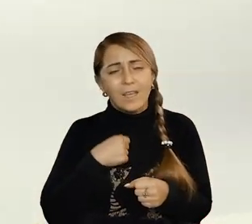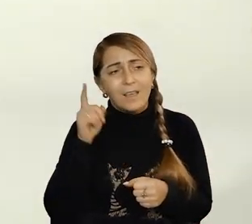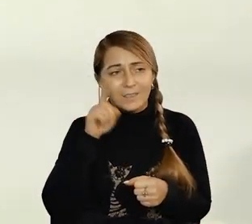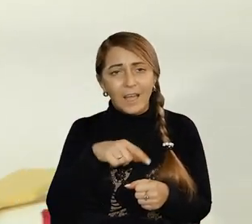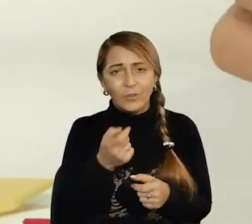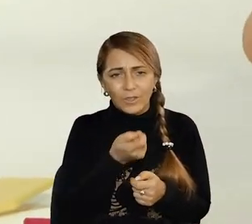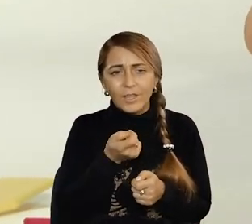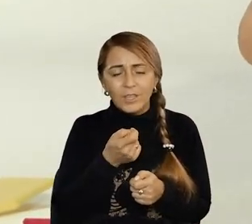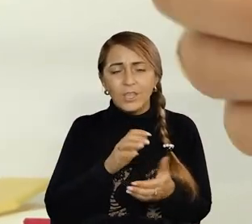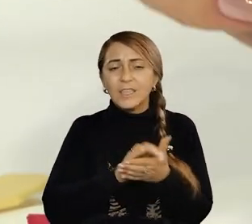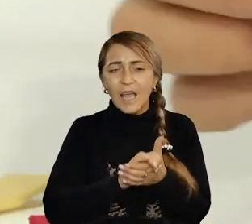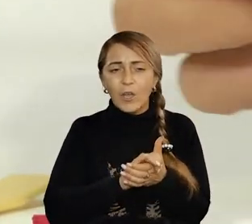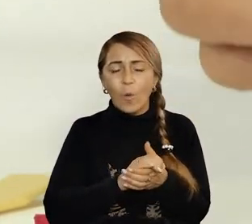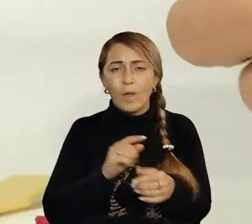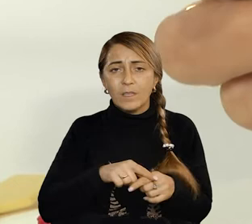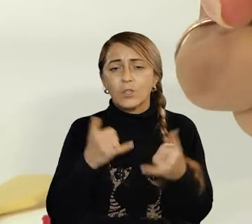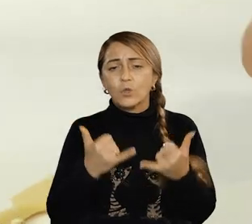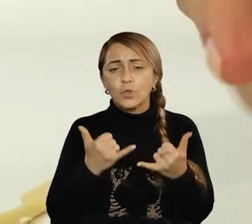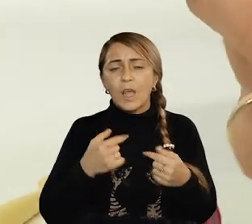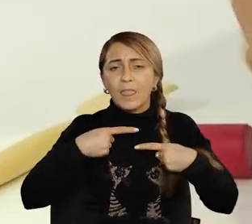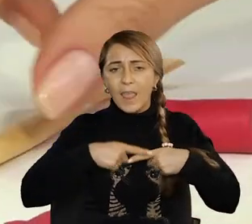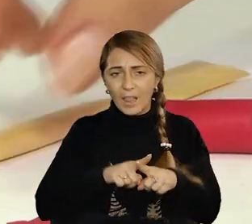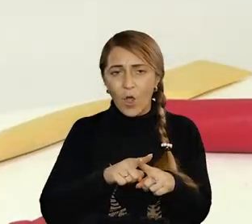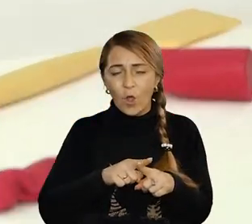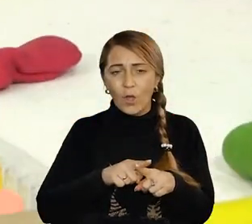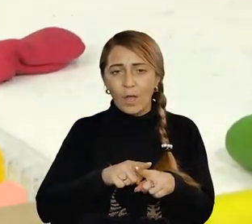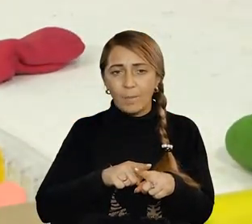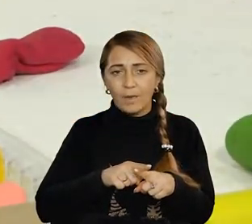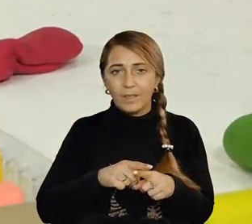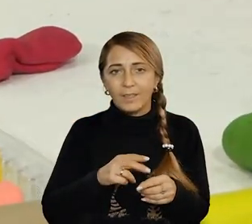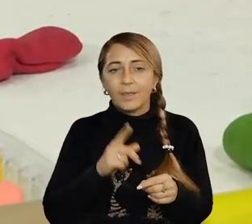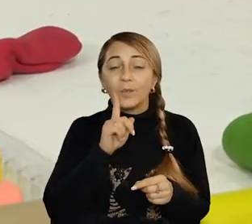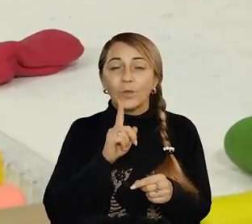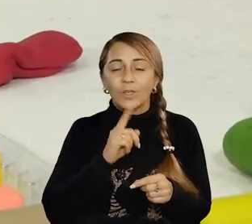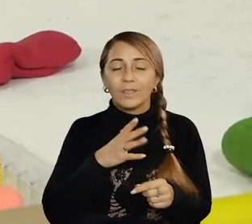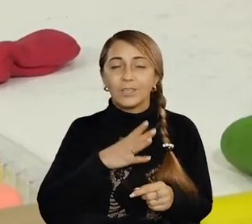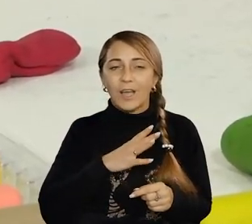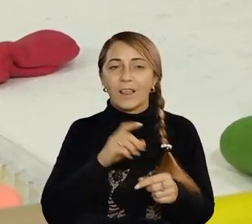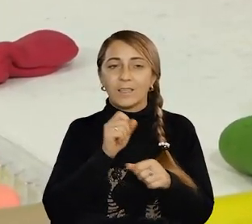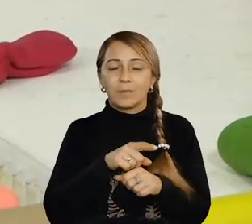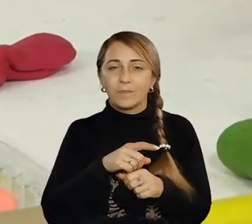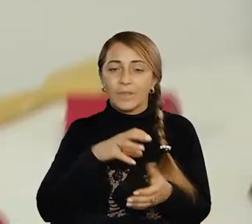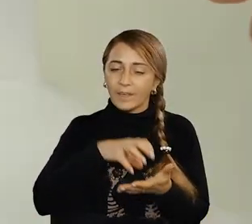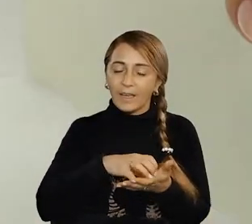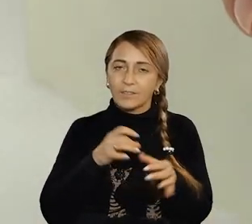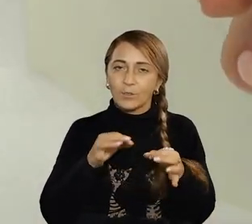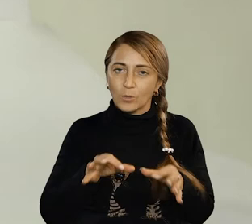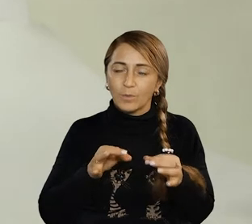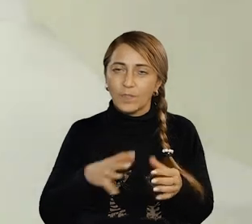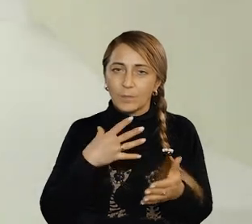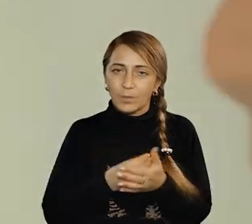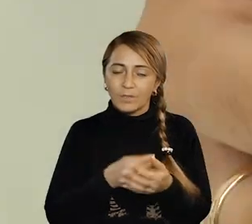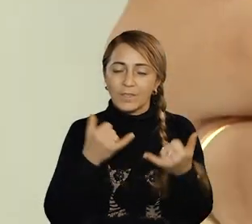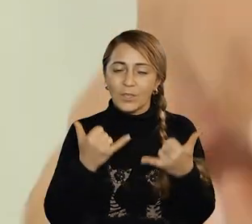бо трішки знайомий із сучасними технологіями». Доки чекали замовлення, кексик розповідав про